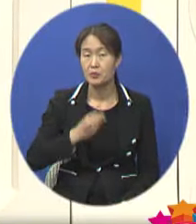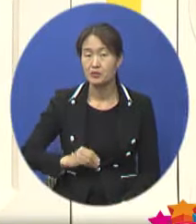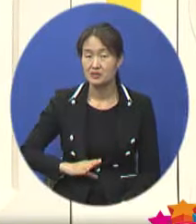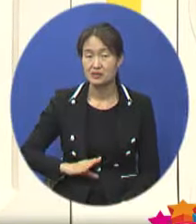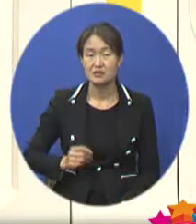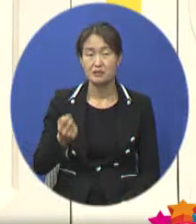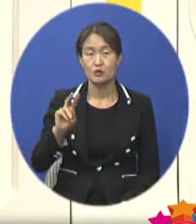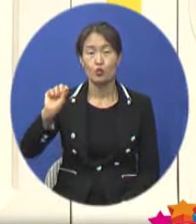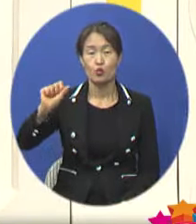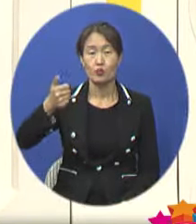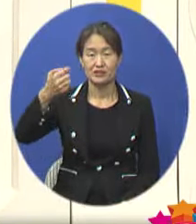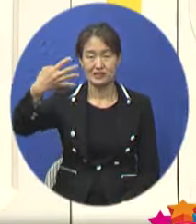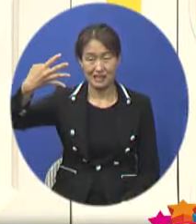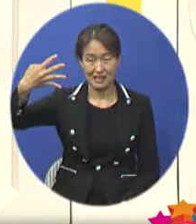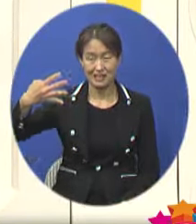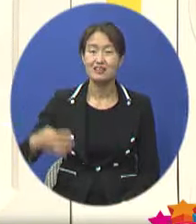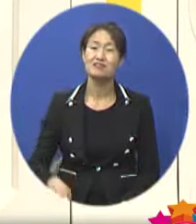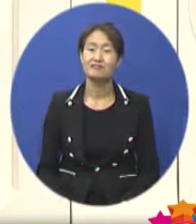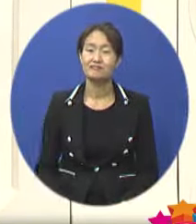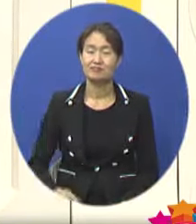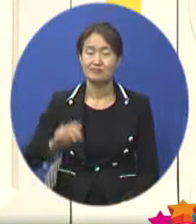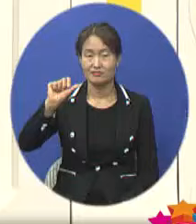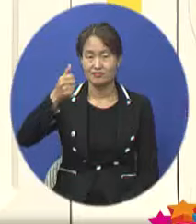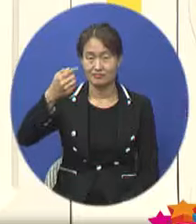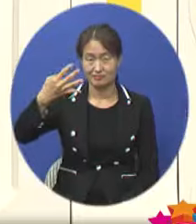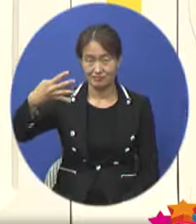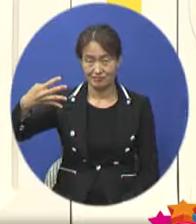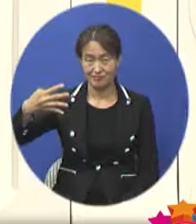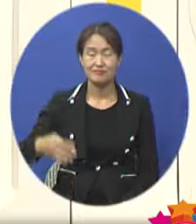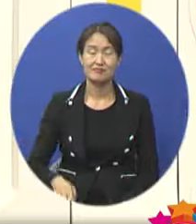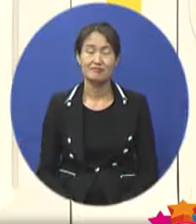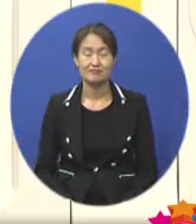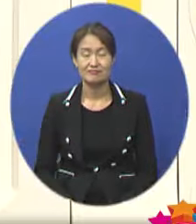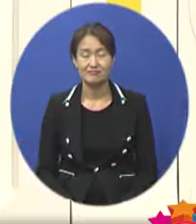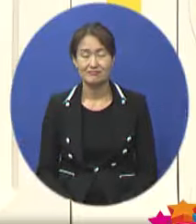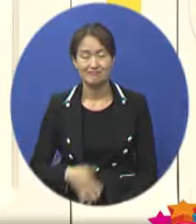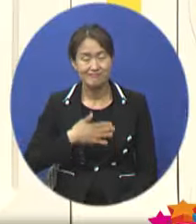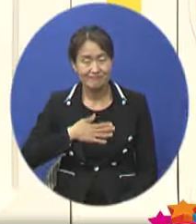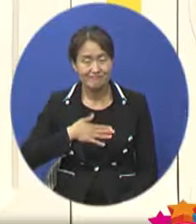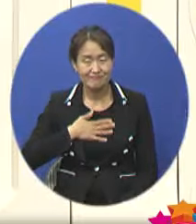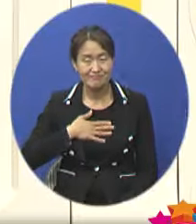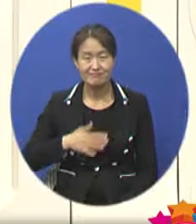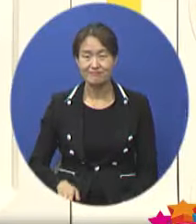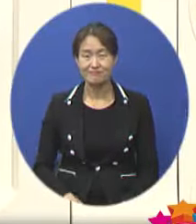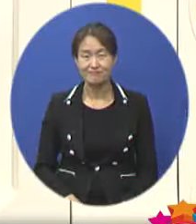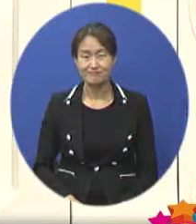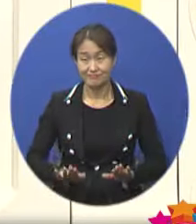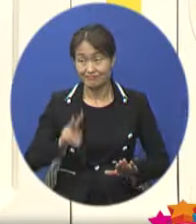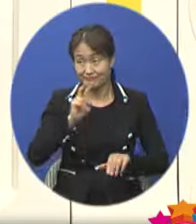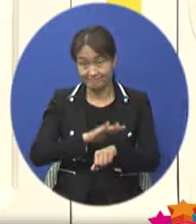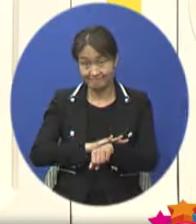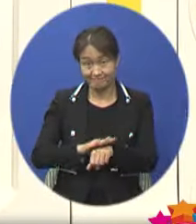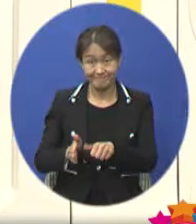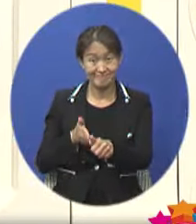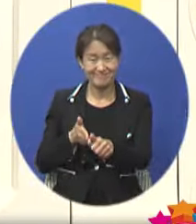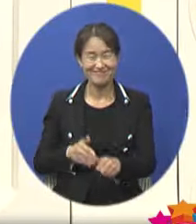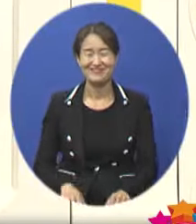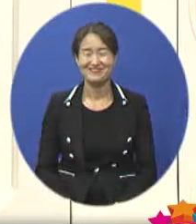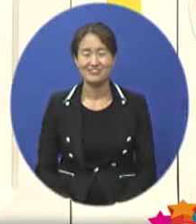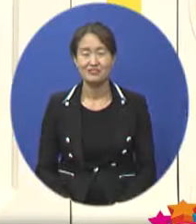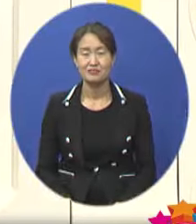네. 504번에 나와요. 504번. 504번에. 네. 네. 네. 네. 네, 알겠습니다. 네. 네. 자, 오늘 노래 잘해 주시고요.